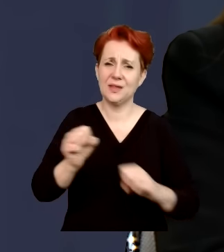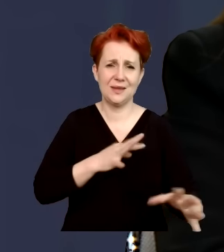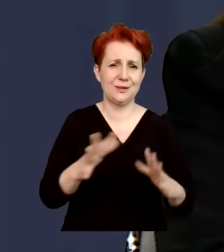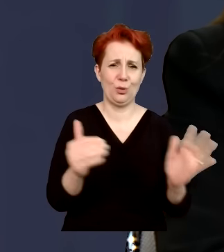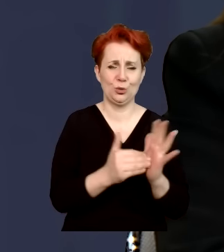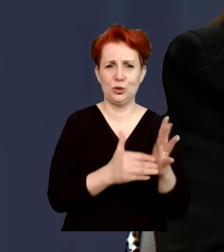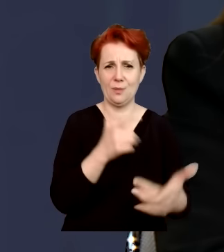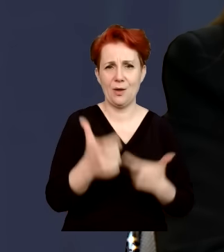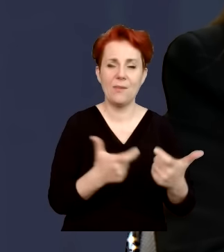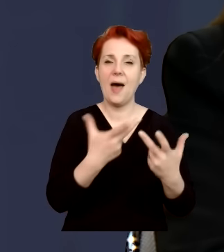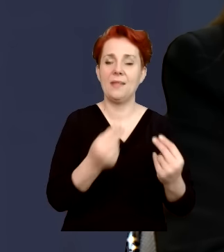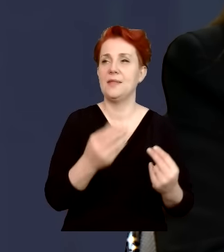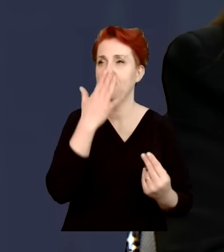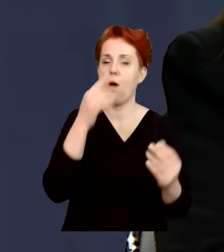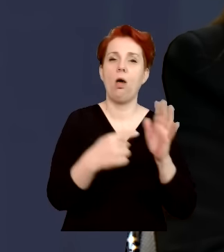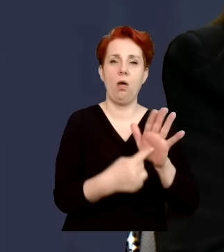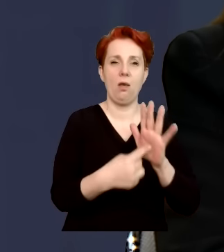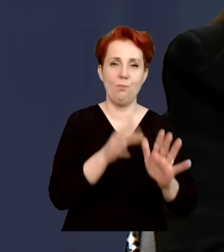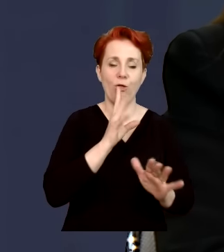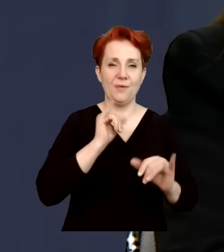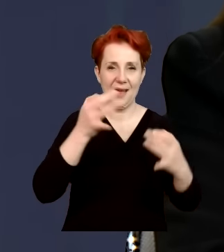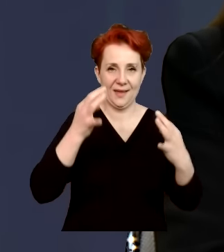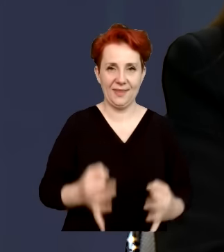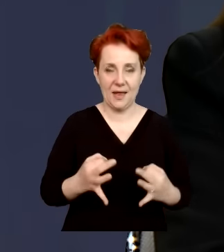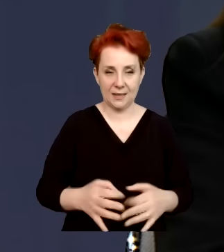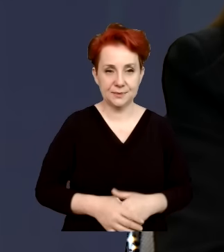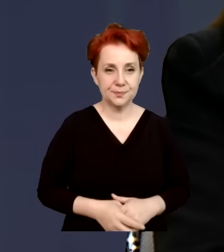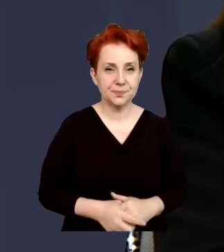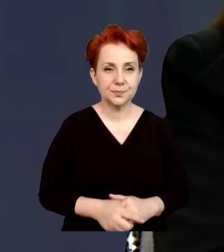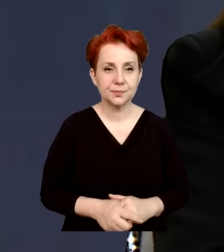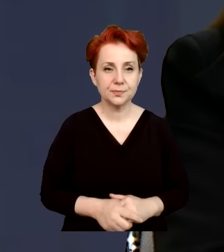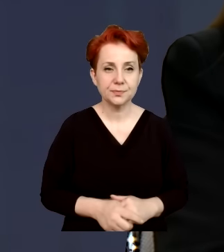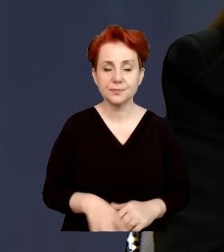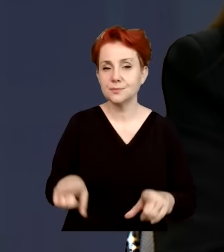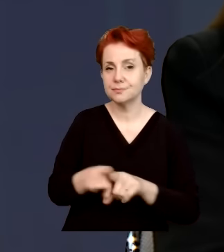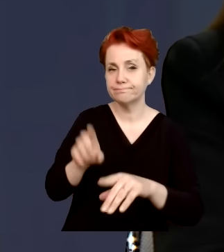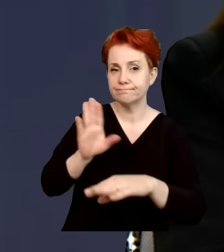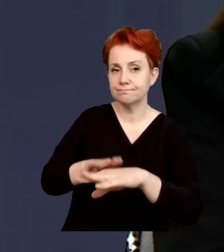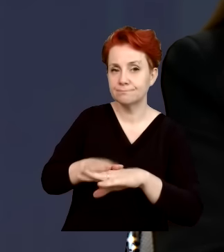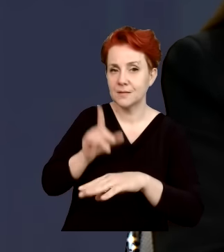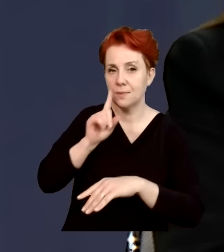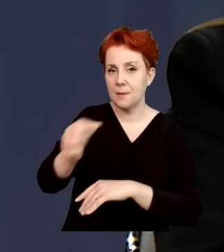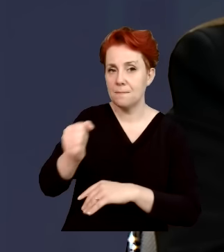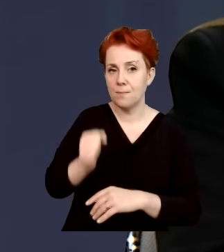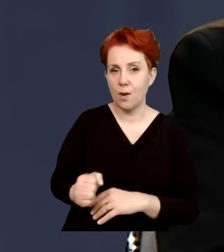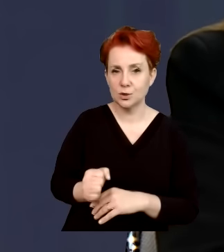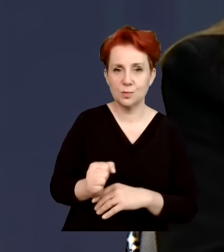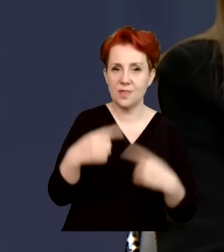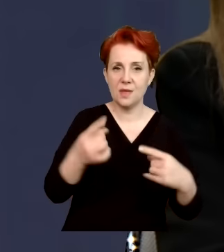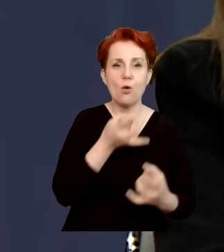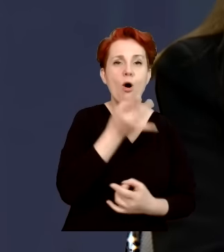nie robić takie pokazówki, jak mamy obecnie do czynienia. A ja też apeluję, panie pośle, o nierzucanie oskarżeń.